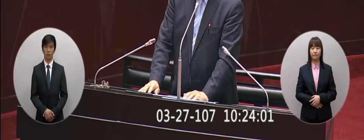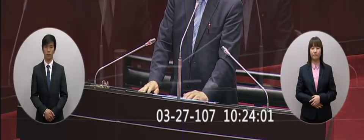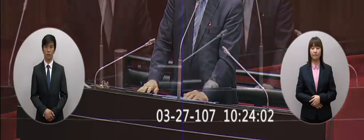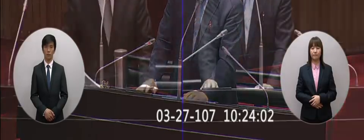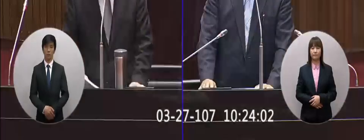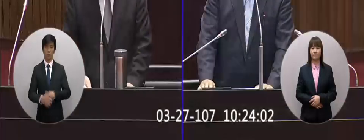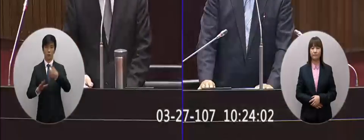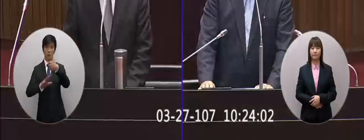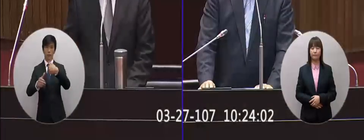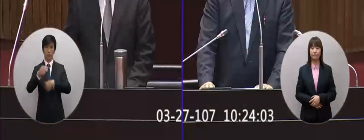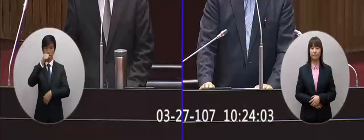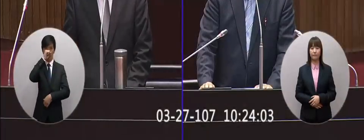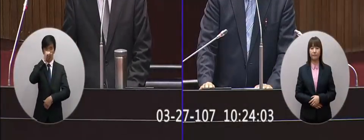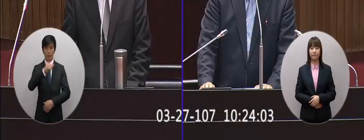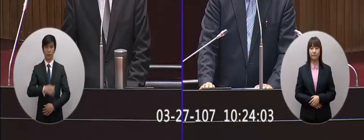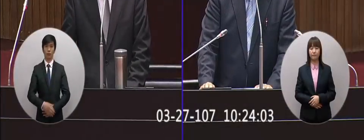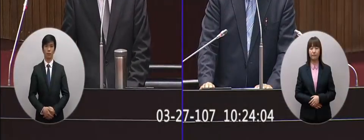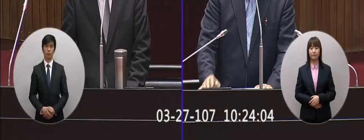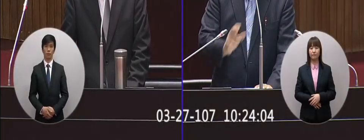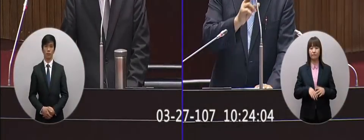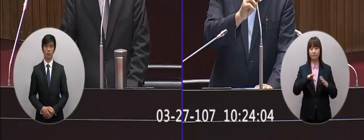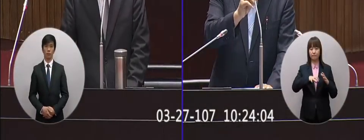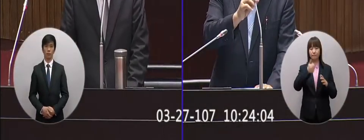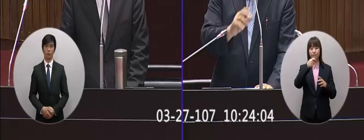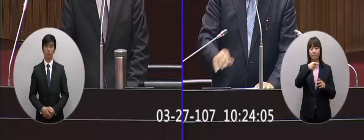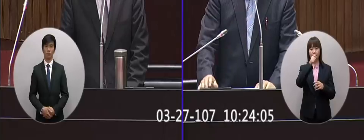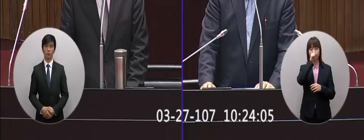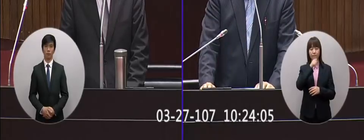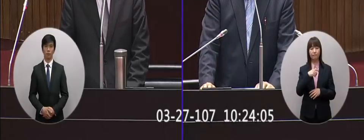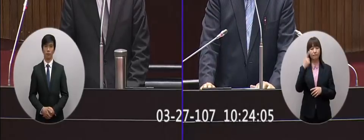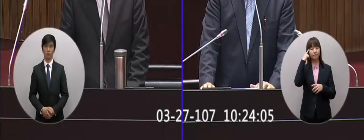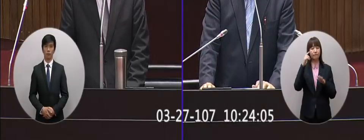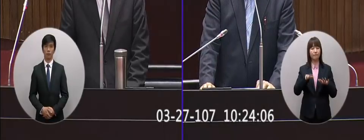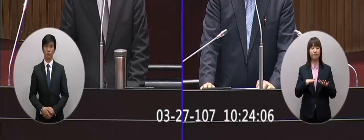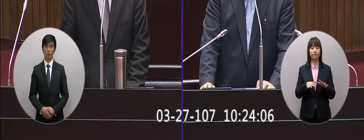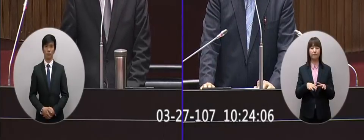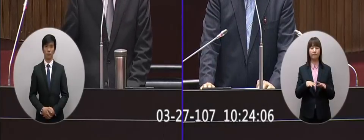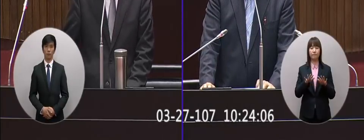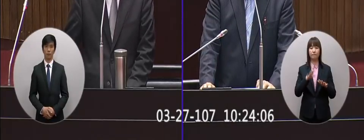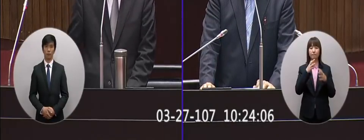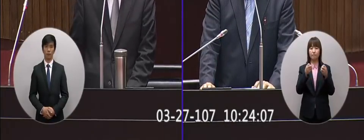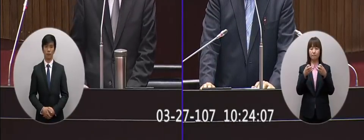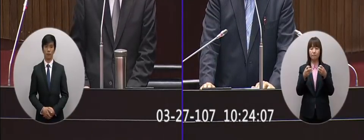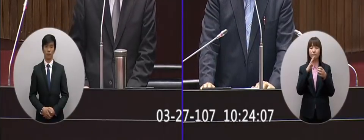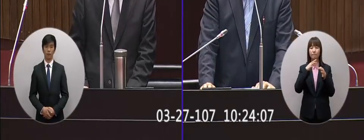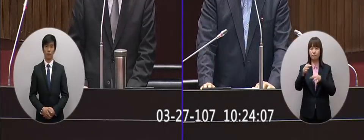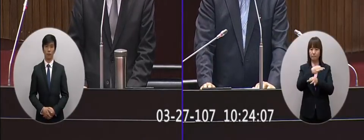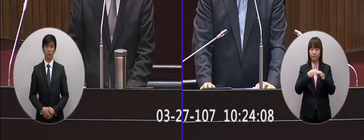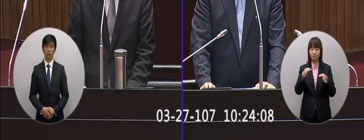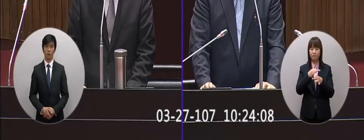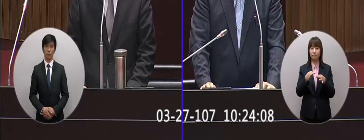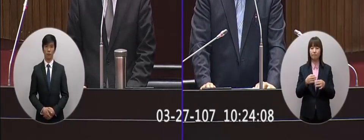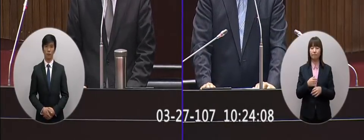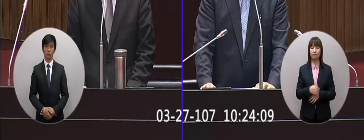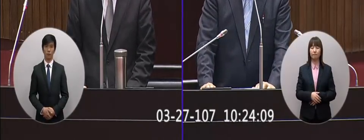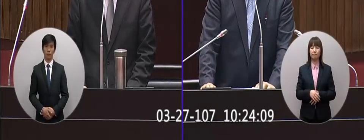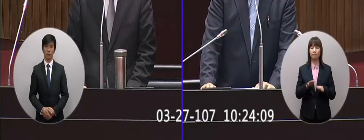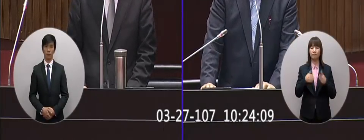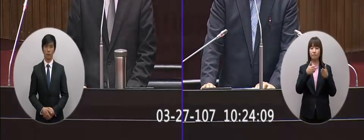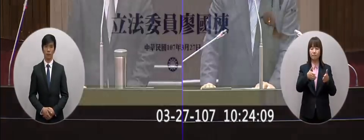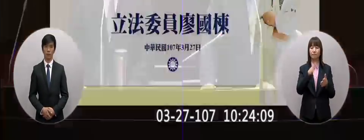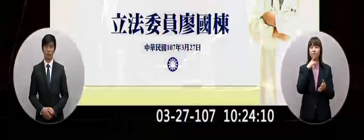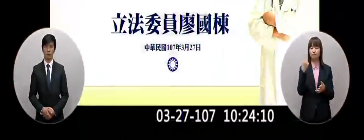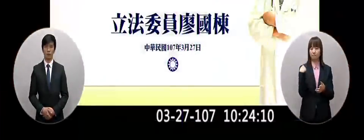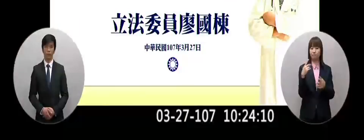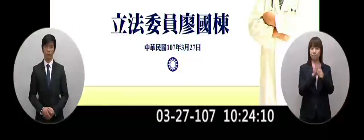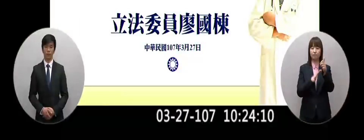廖委你好。 啊，院长好。我想今天呢、虽然我们谈的是经济，事实上，就跟我